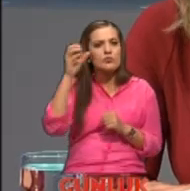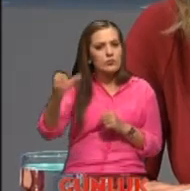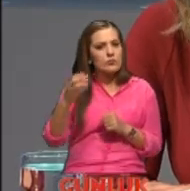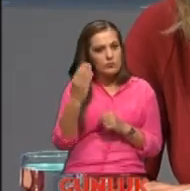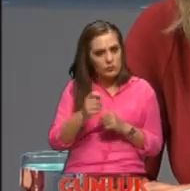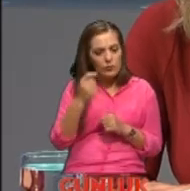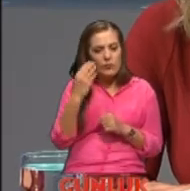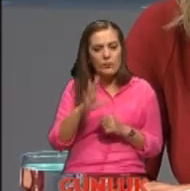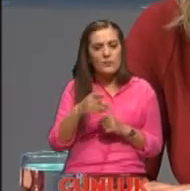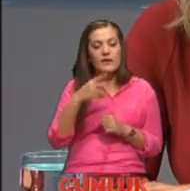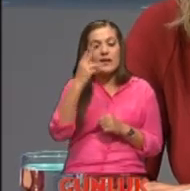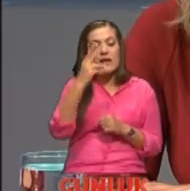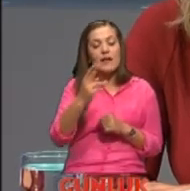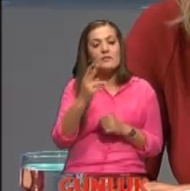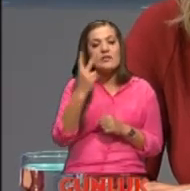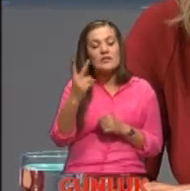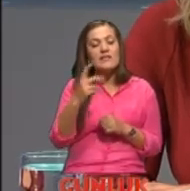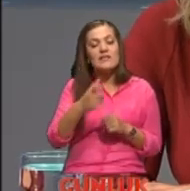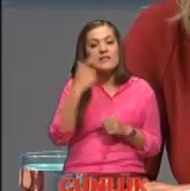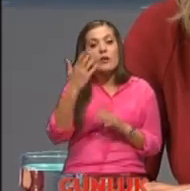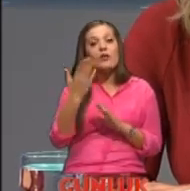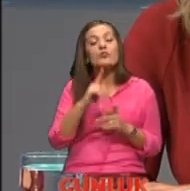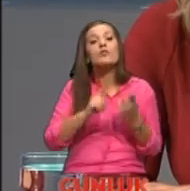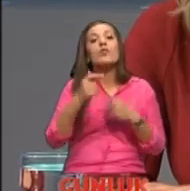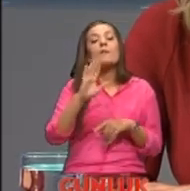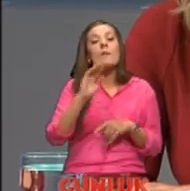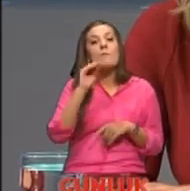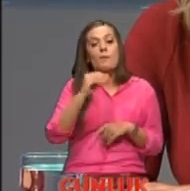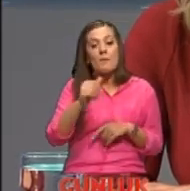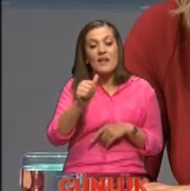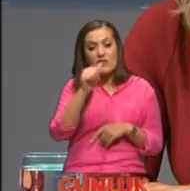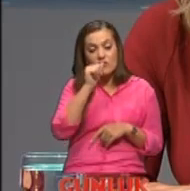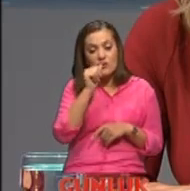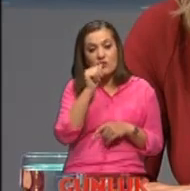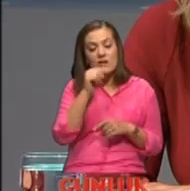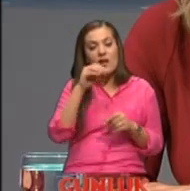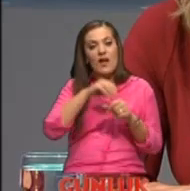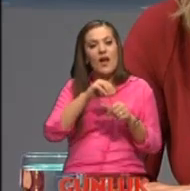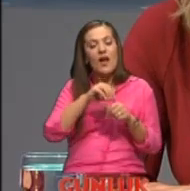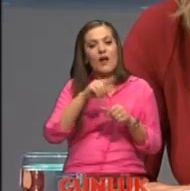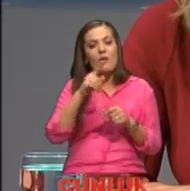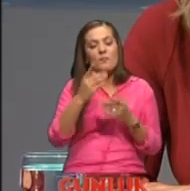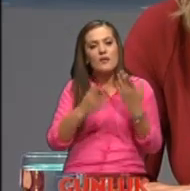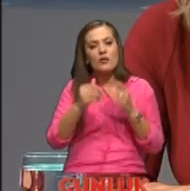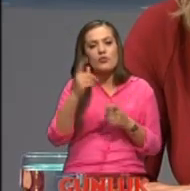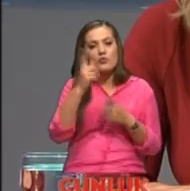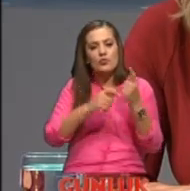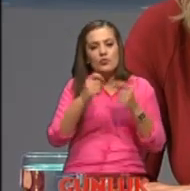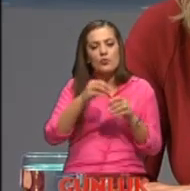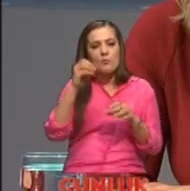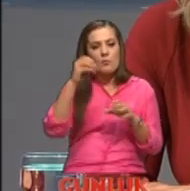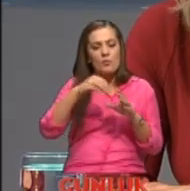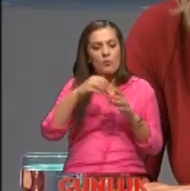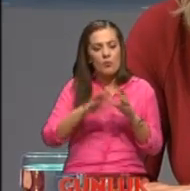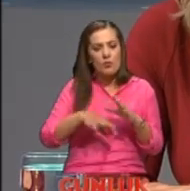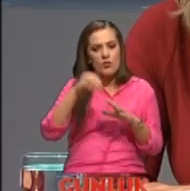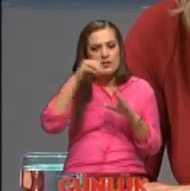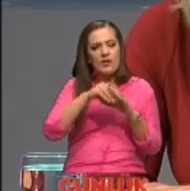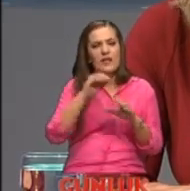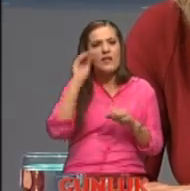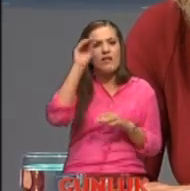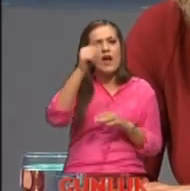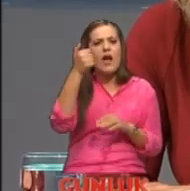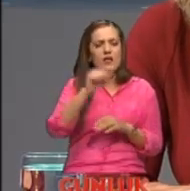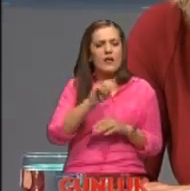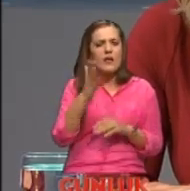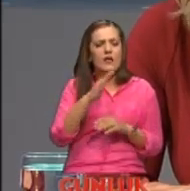tutabilir. 72 saatten önce kullanmayacaksa bebeği içeceği miktarlarda sütü süt poşetine koyarak difrizde 6